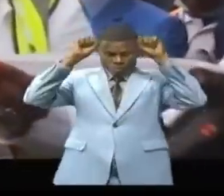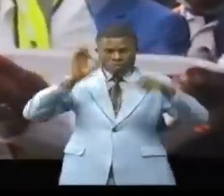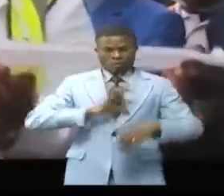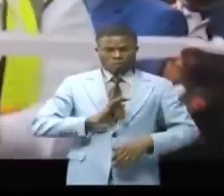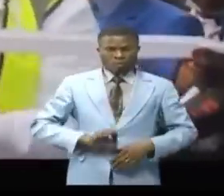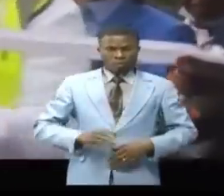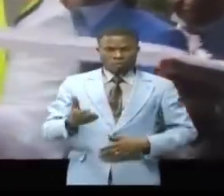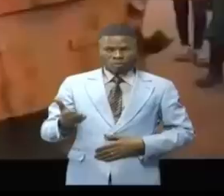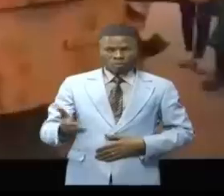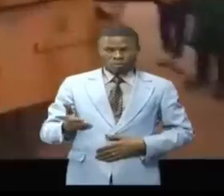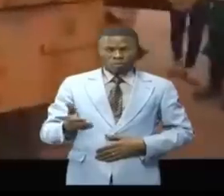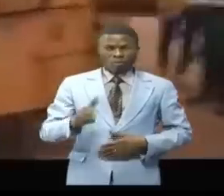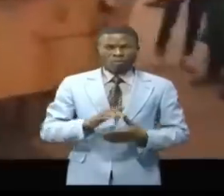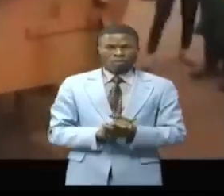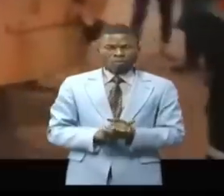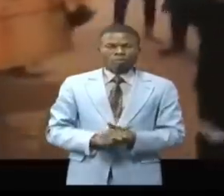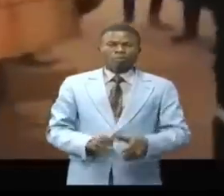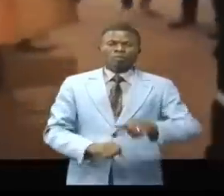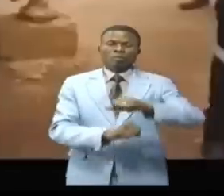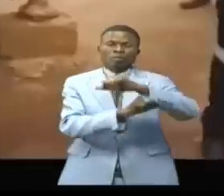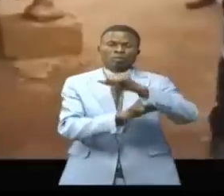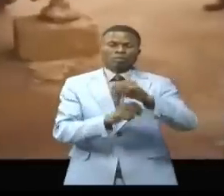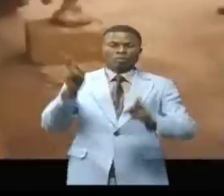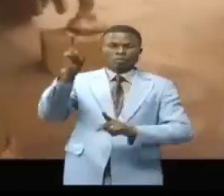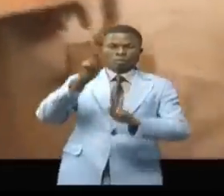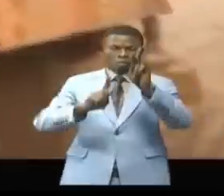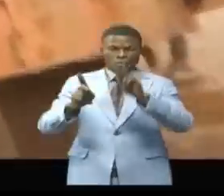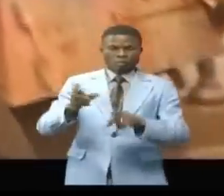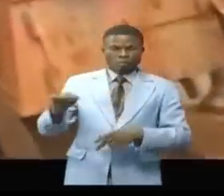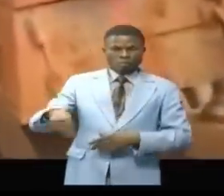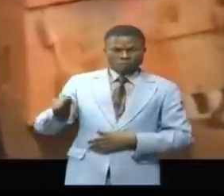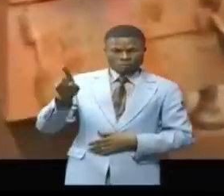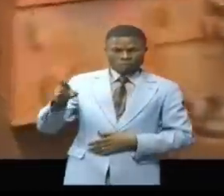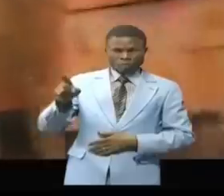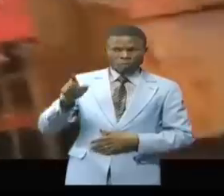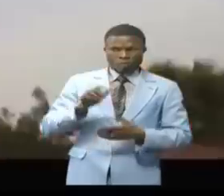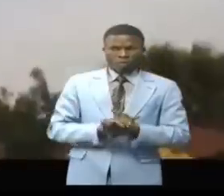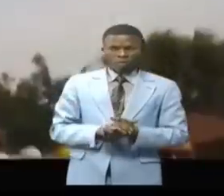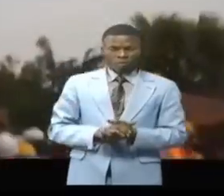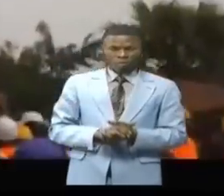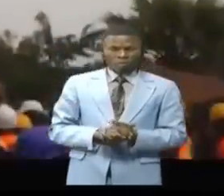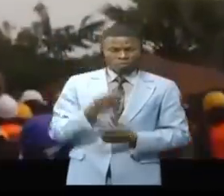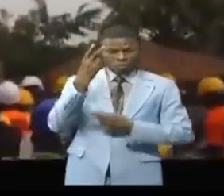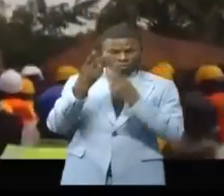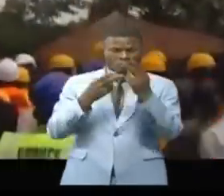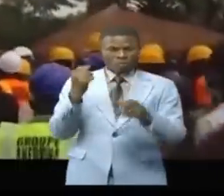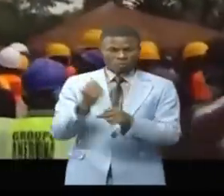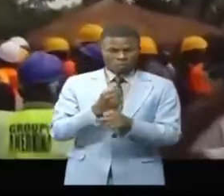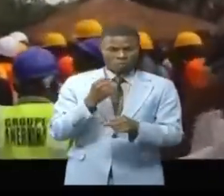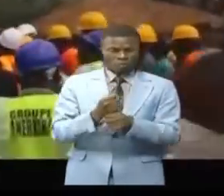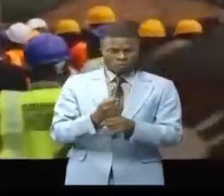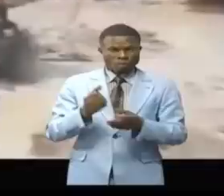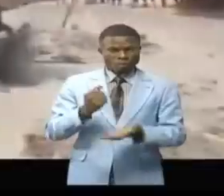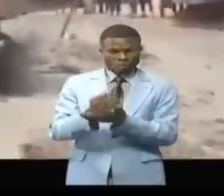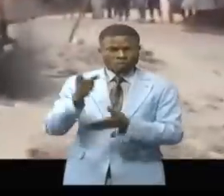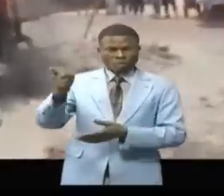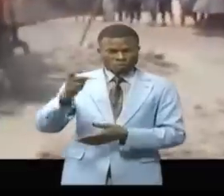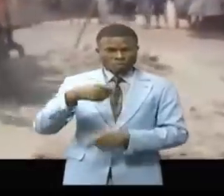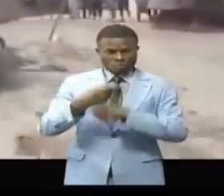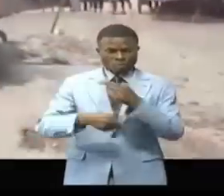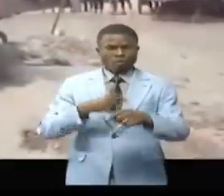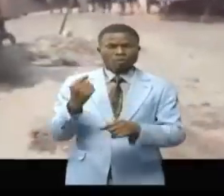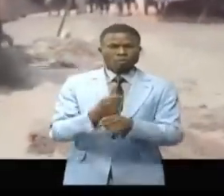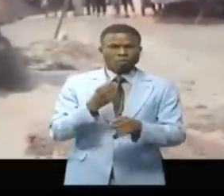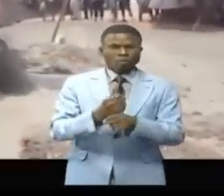Félix-Antoine Tshisekedi Tshilombo, en faveur de la population de cette province. Cette visite de travail lui a permis de lancer les